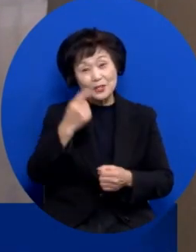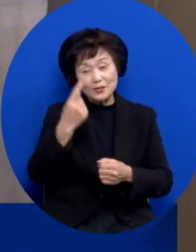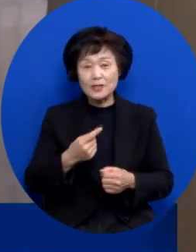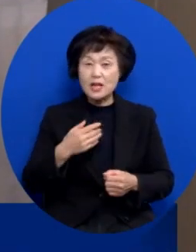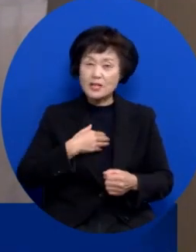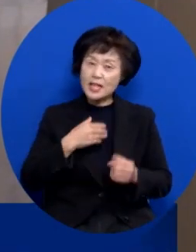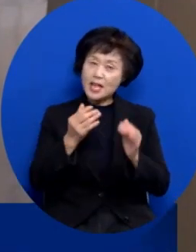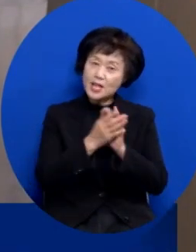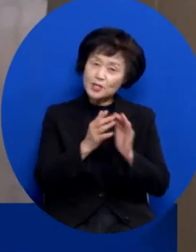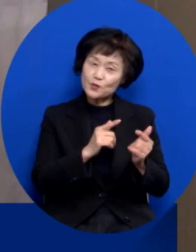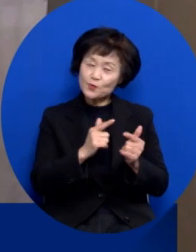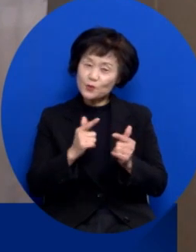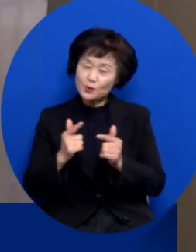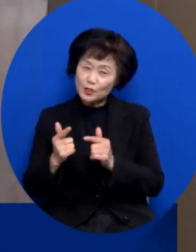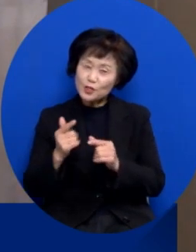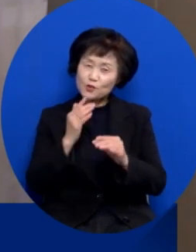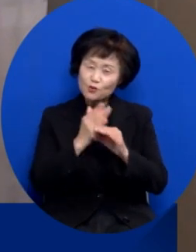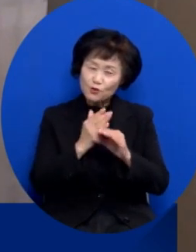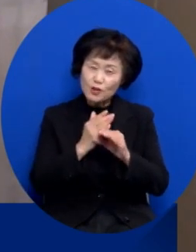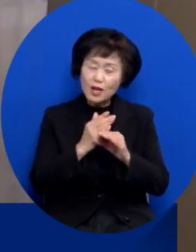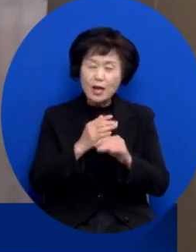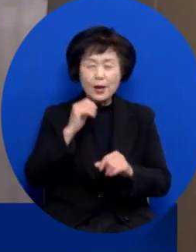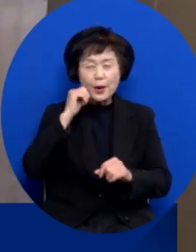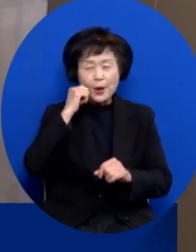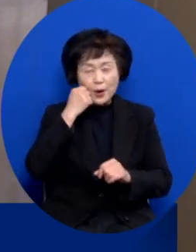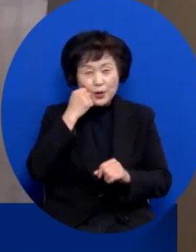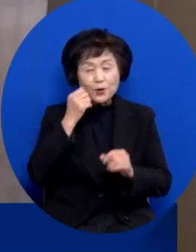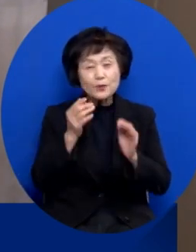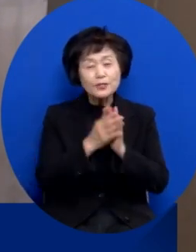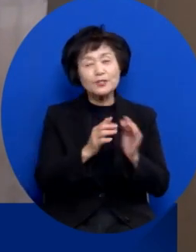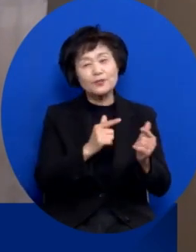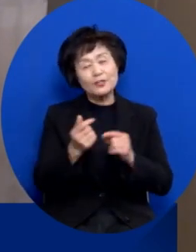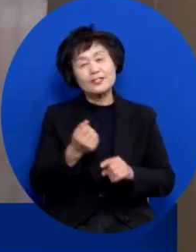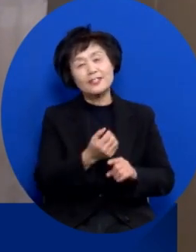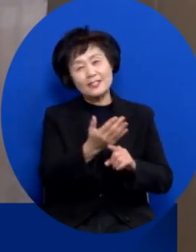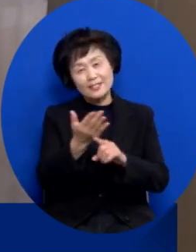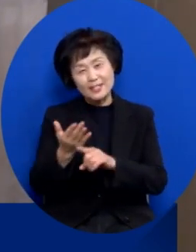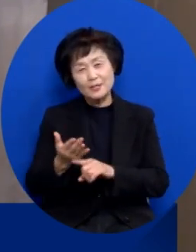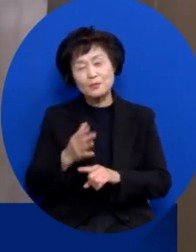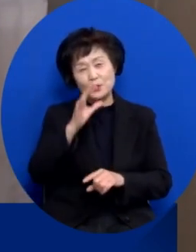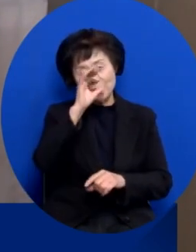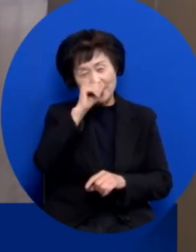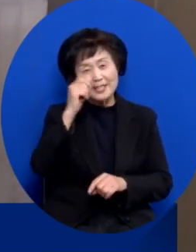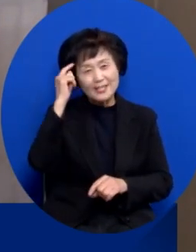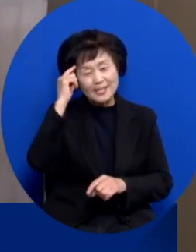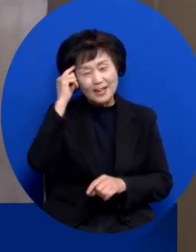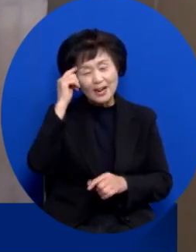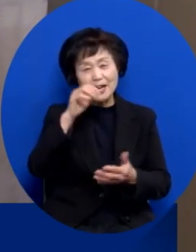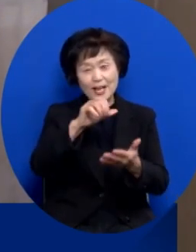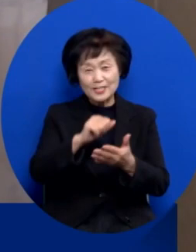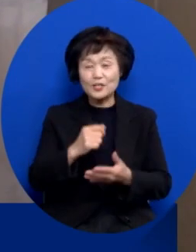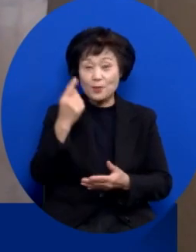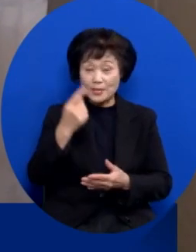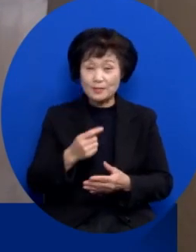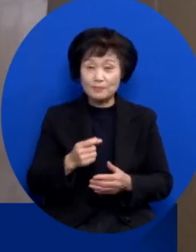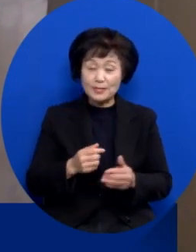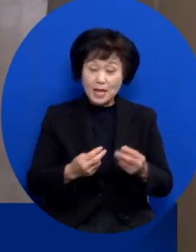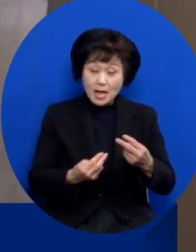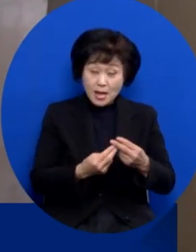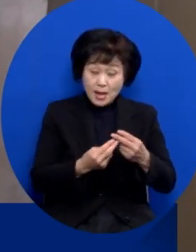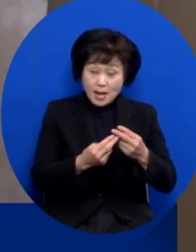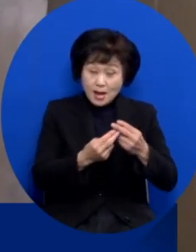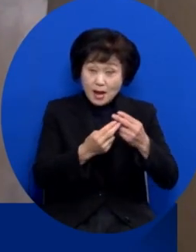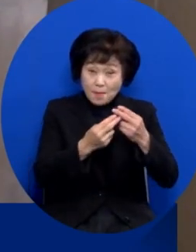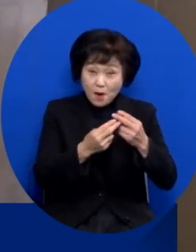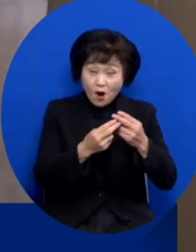또래 친구들 중에서 형편이 어려운 친구들에게 전달됐으면 좋겠습니다. 열심히 모은 용돈을 자기자금